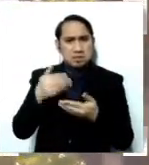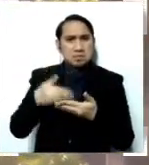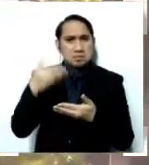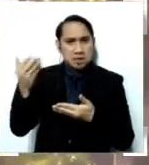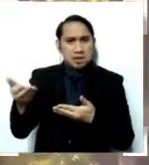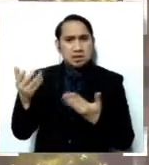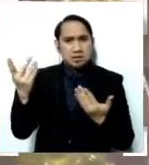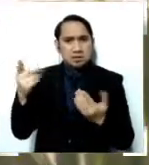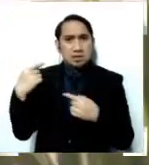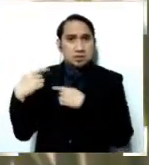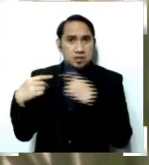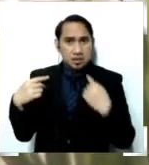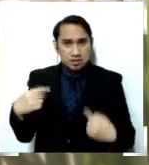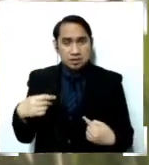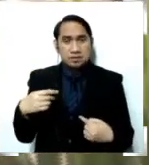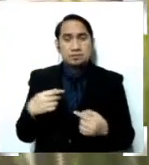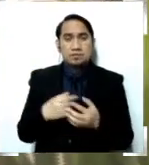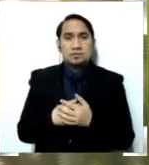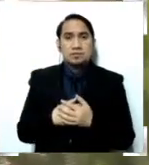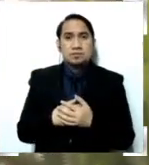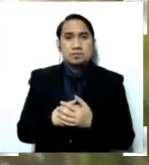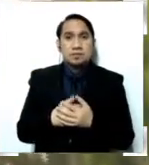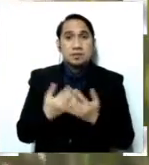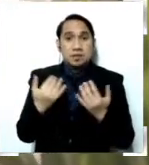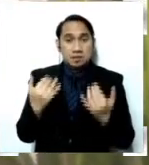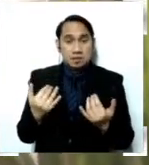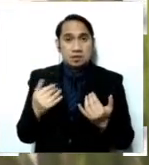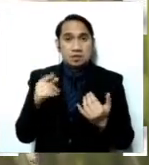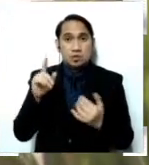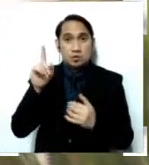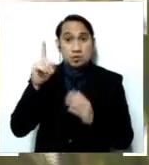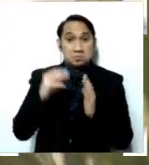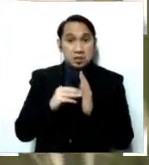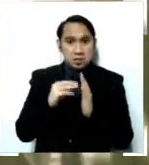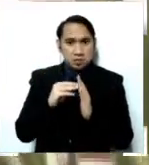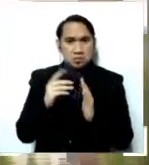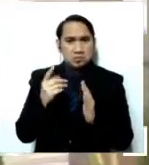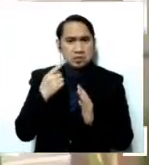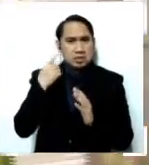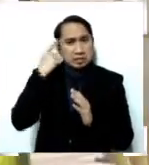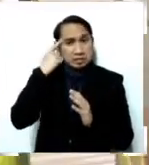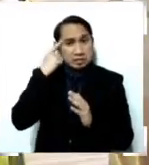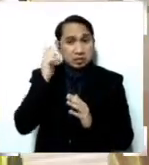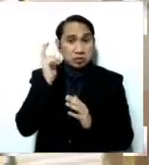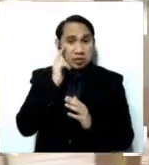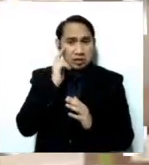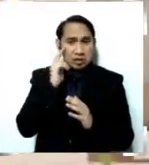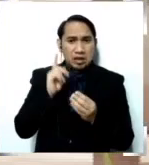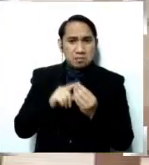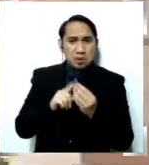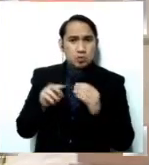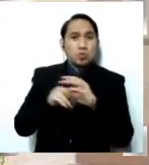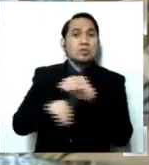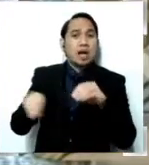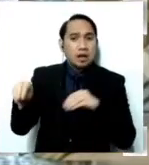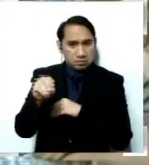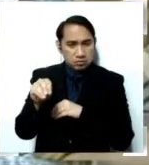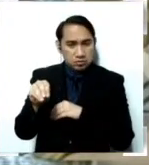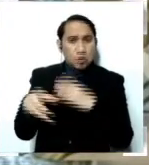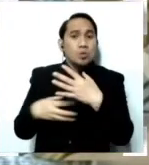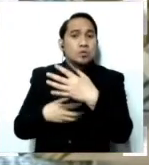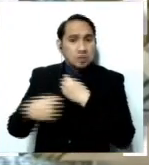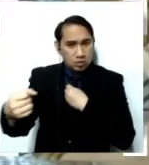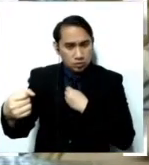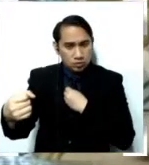ang donasyon na tinatanaw na utang na loob ni Pangulong Duterte. Kalaki ng utang na loob natin sa